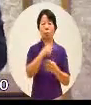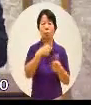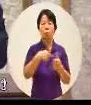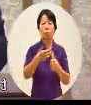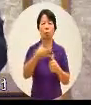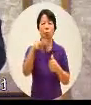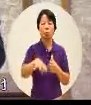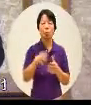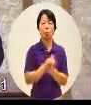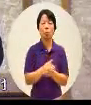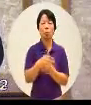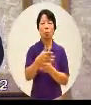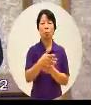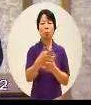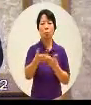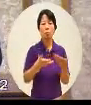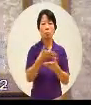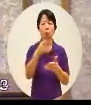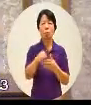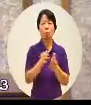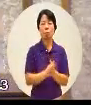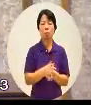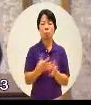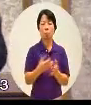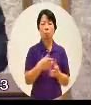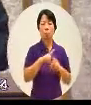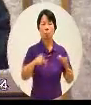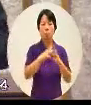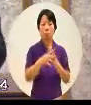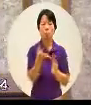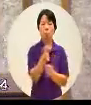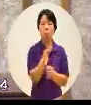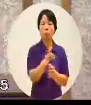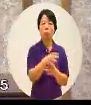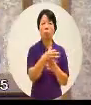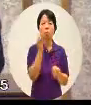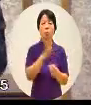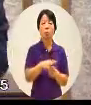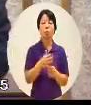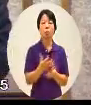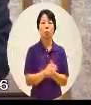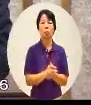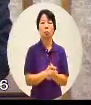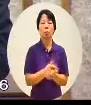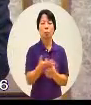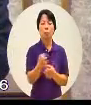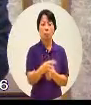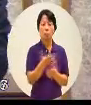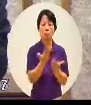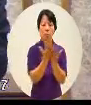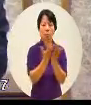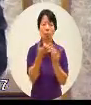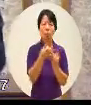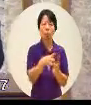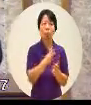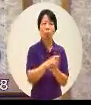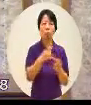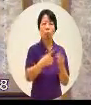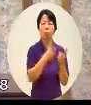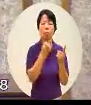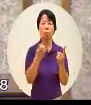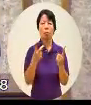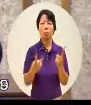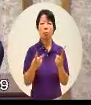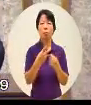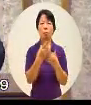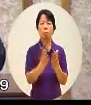认、嗯、事实上最大的一个经费来源就是免费、哦、免学费的政策， 免学费，对， 那免学费来讲，因为目前来讲102我们